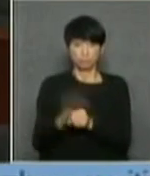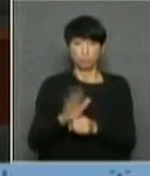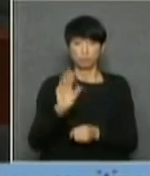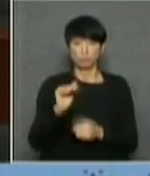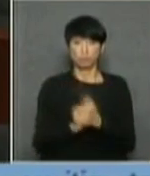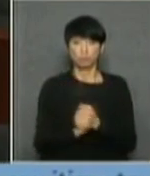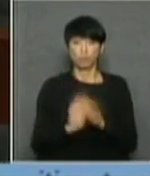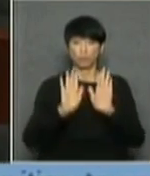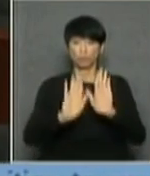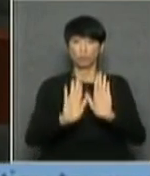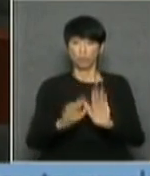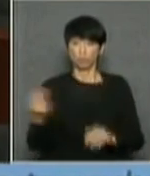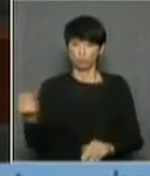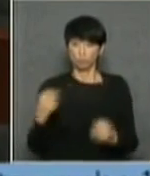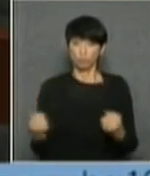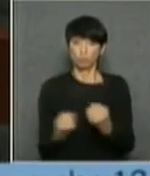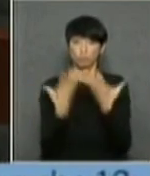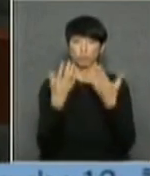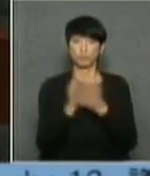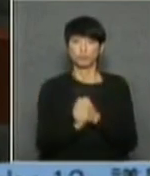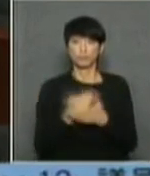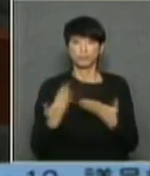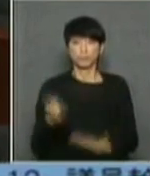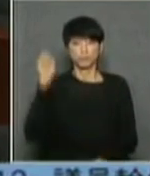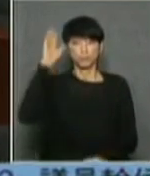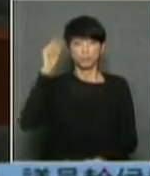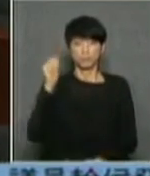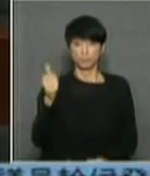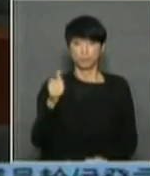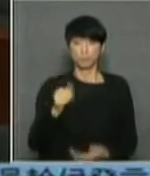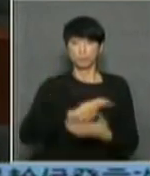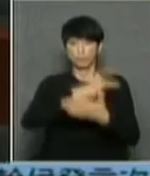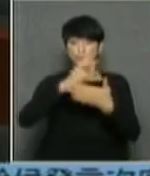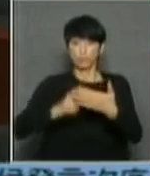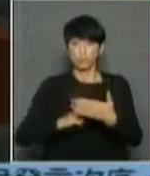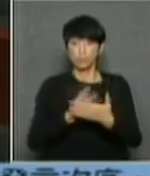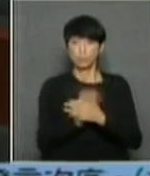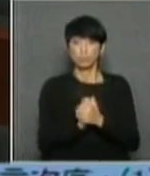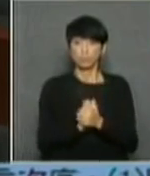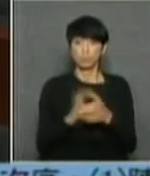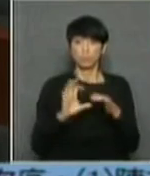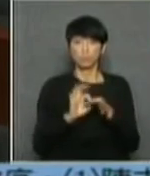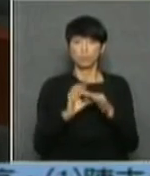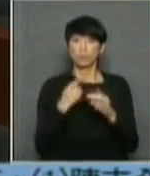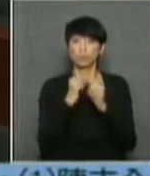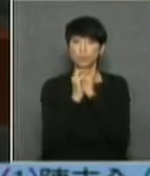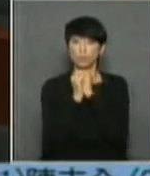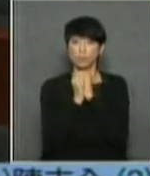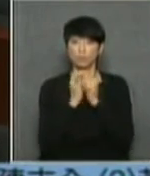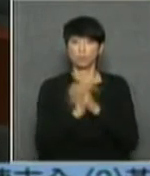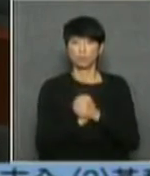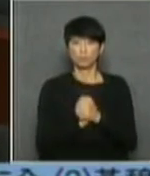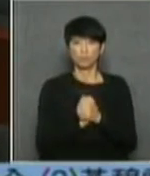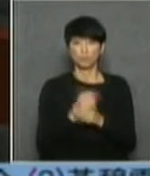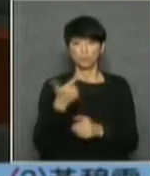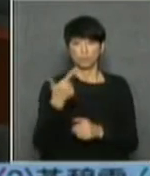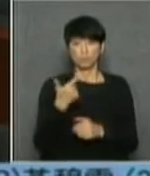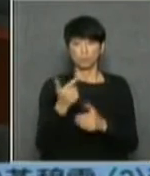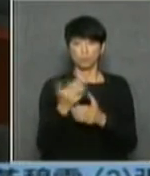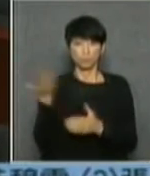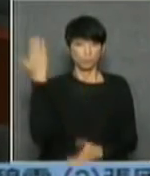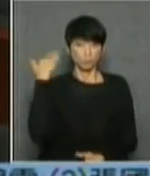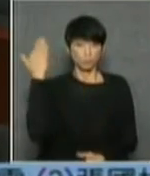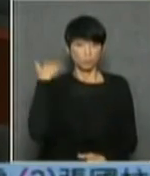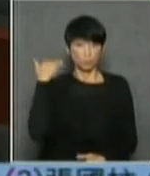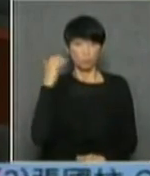演。而今日的原動議以及是修正的議案呢的有關要求呢，亦都有不少跟我們過去所提